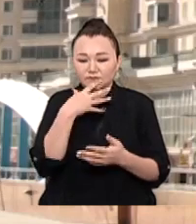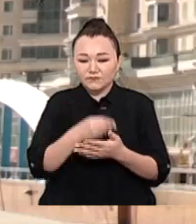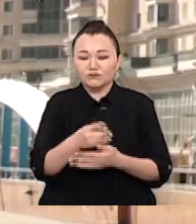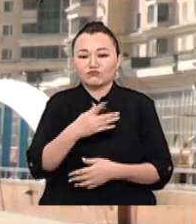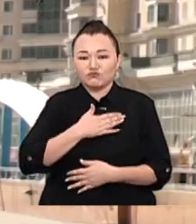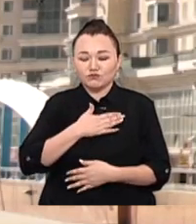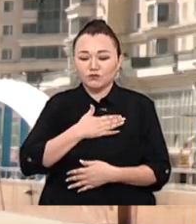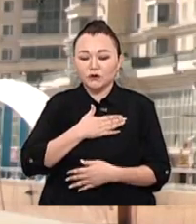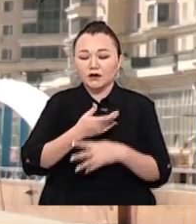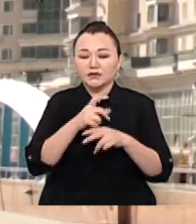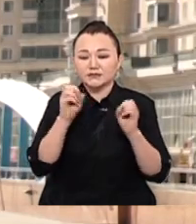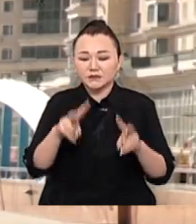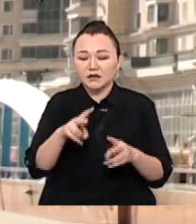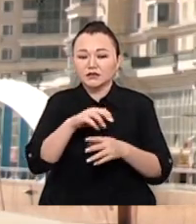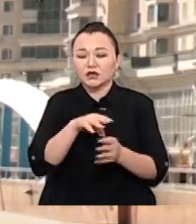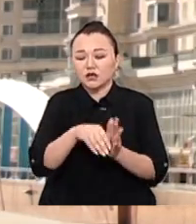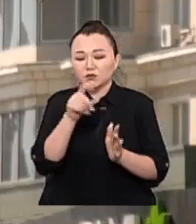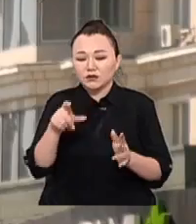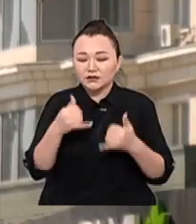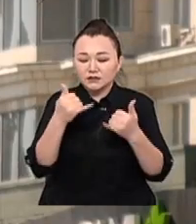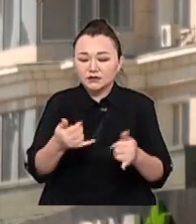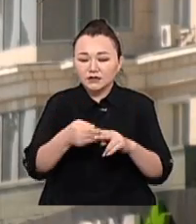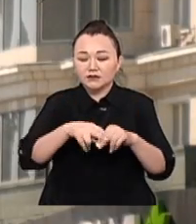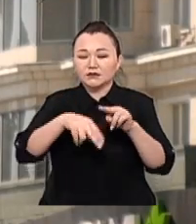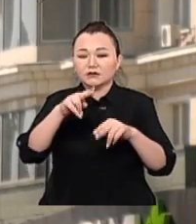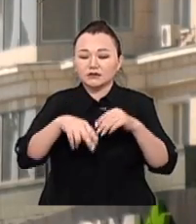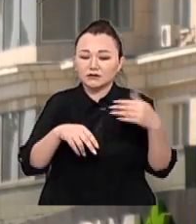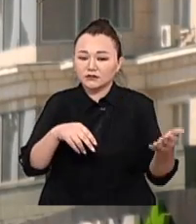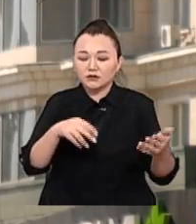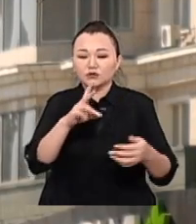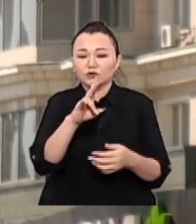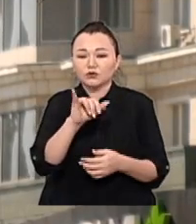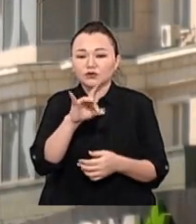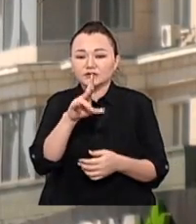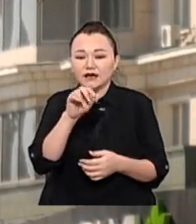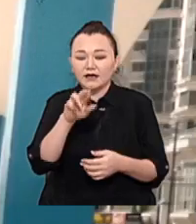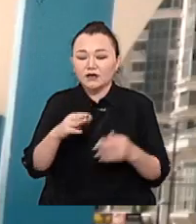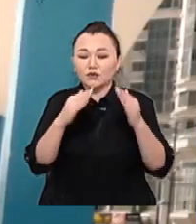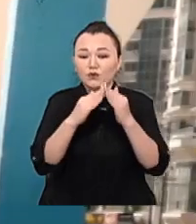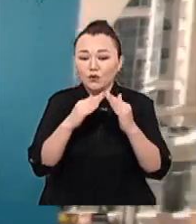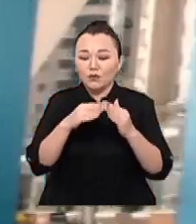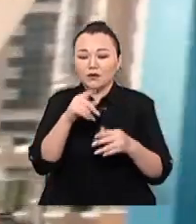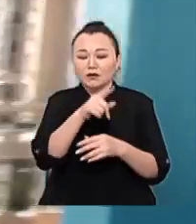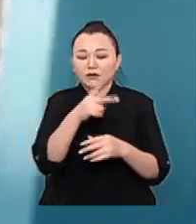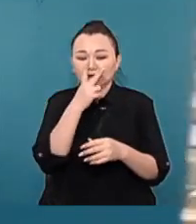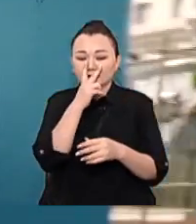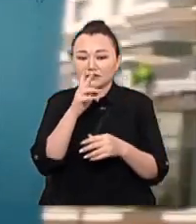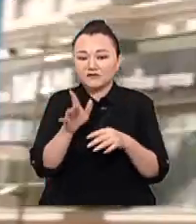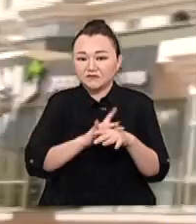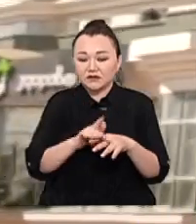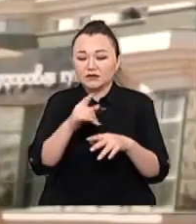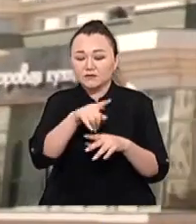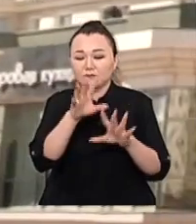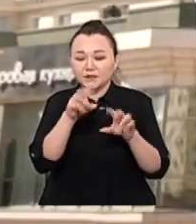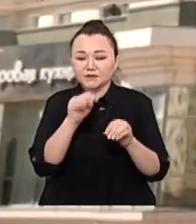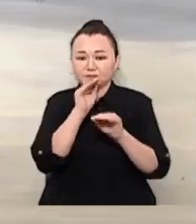Ал арнайы депутаттық корпусқа арнап тұрғызылған сол жағалаудағы Нұрсая тұрғын үй кешенінде көш басы көрінбейді. Онда